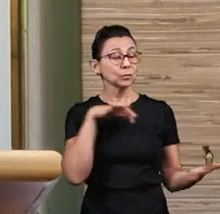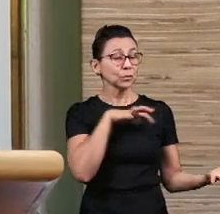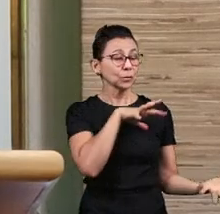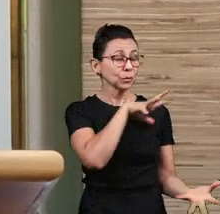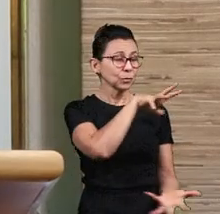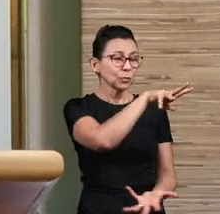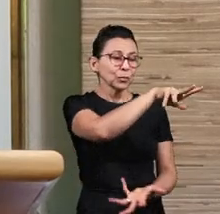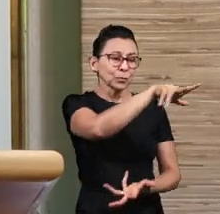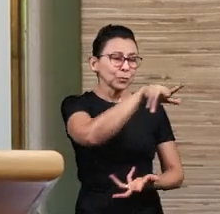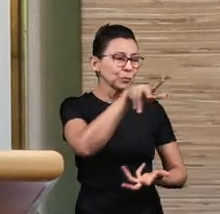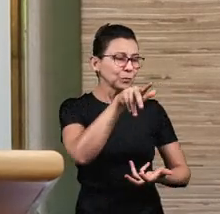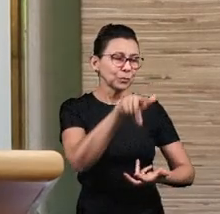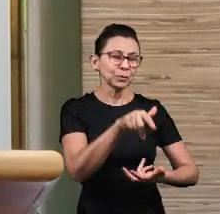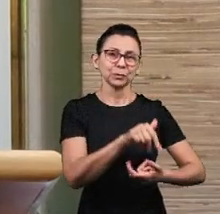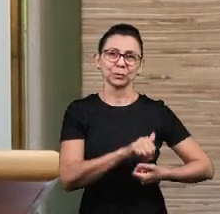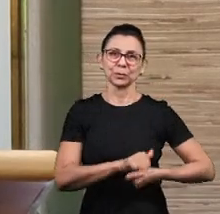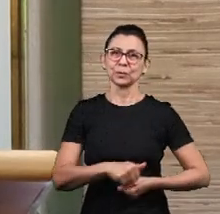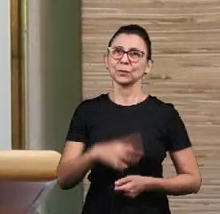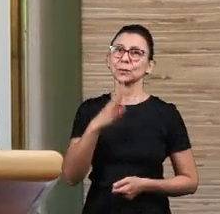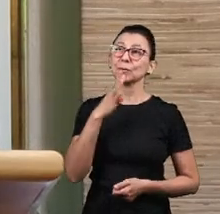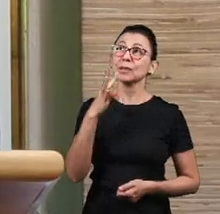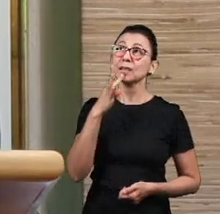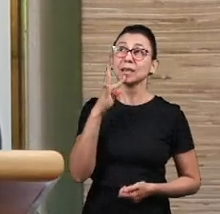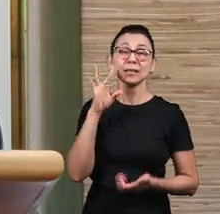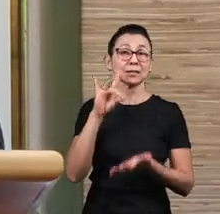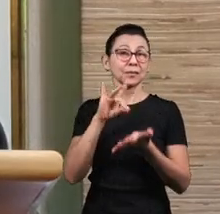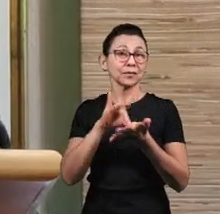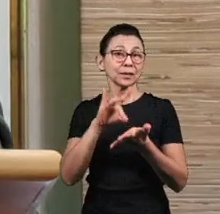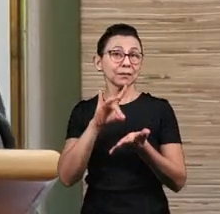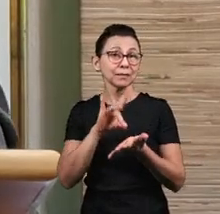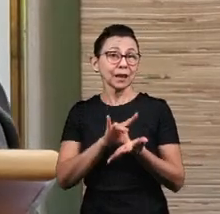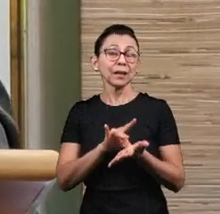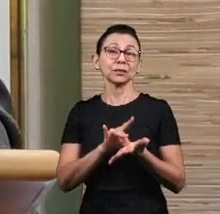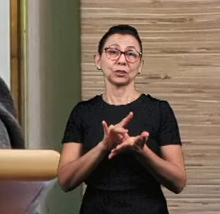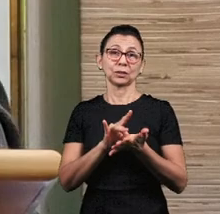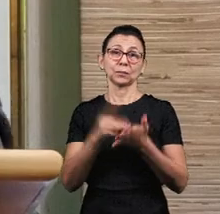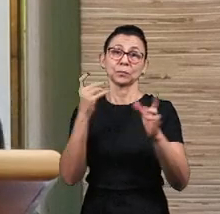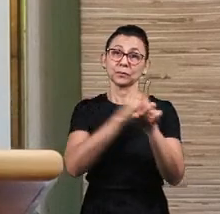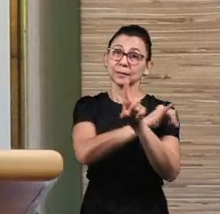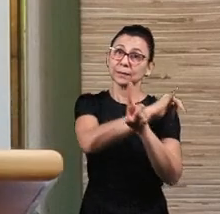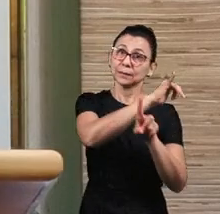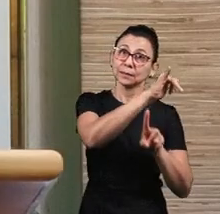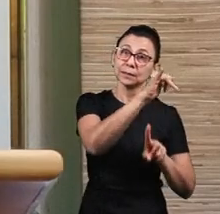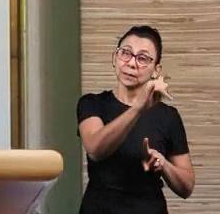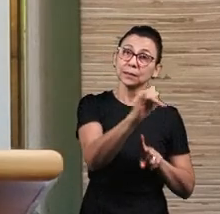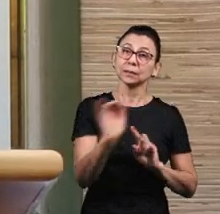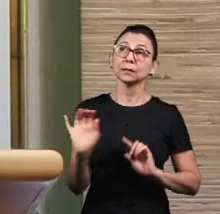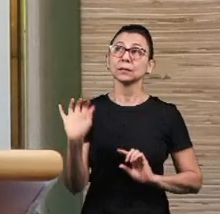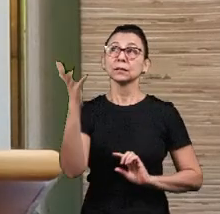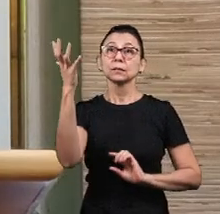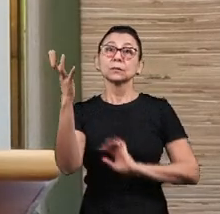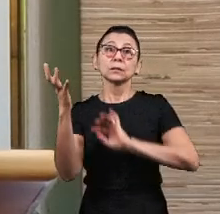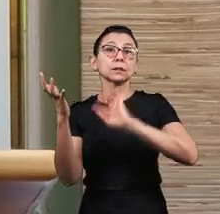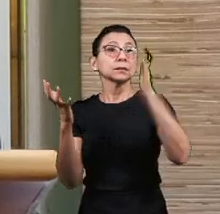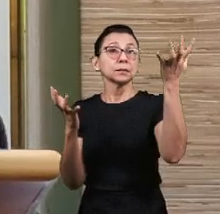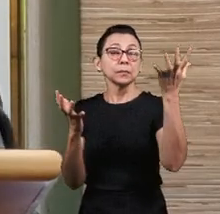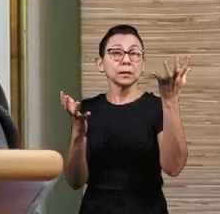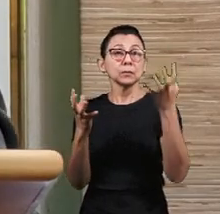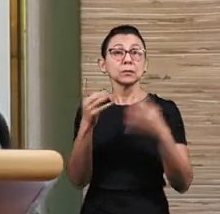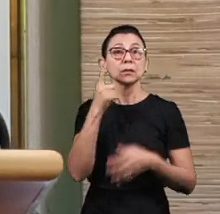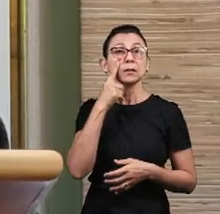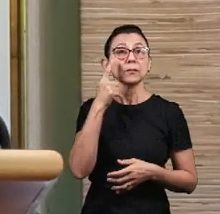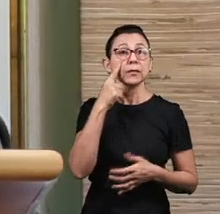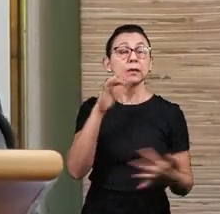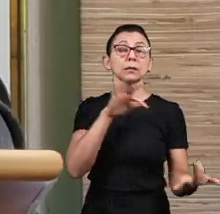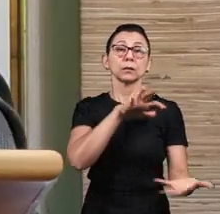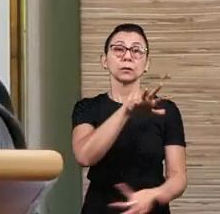ne sont pas au courant des faits, des signes qui sont marqués dans les trompettes. Et pas